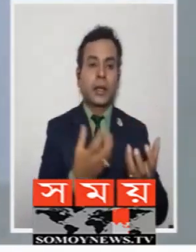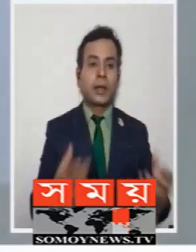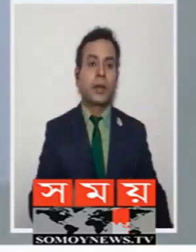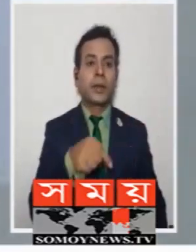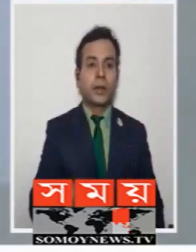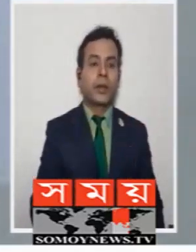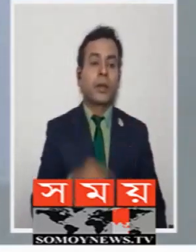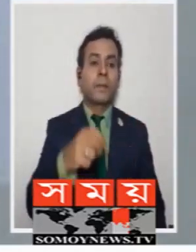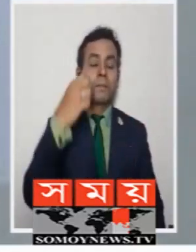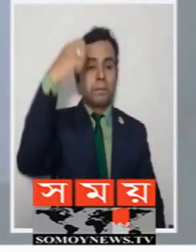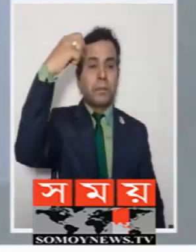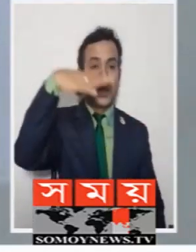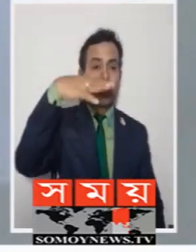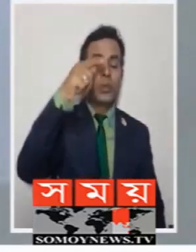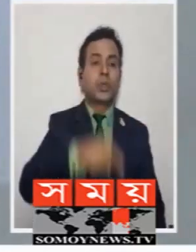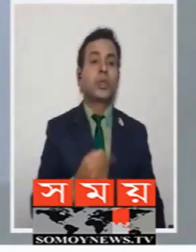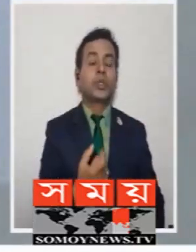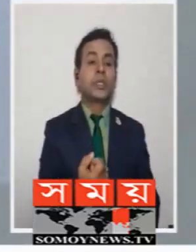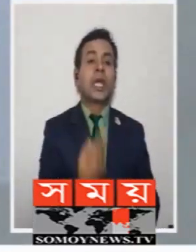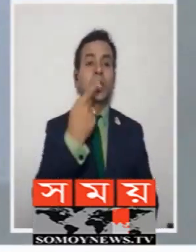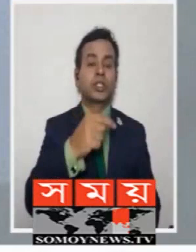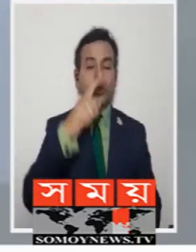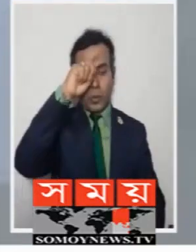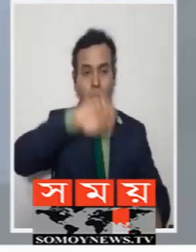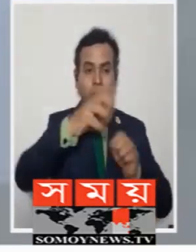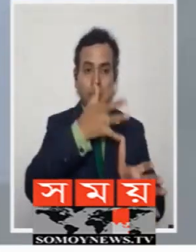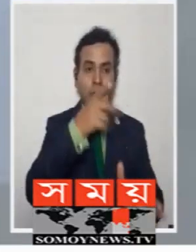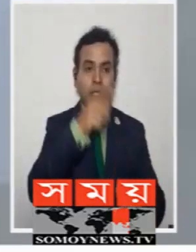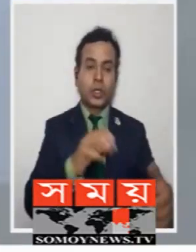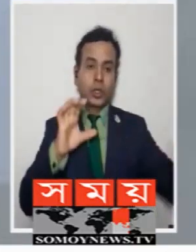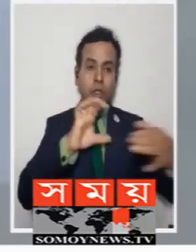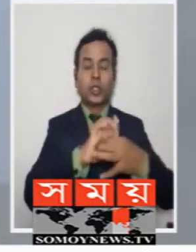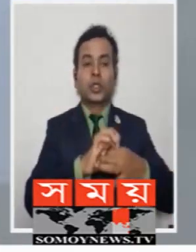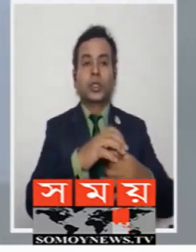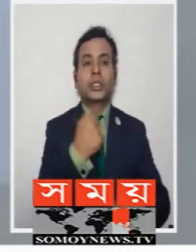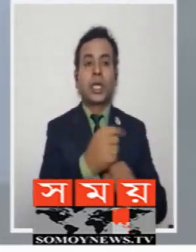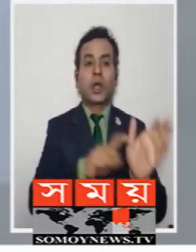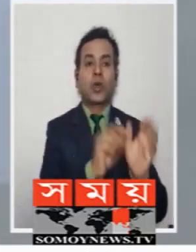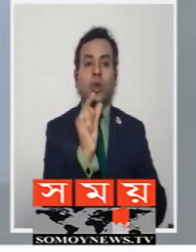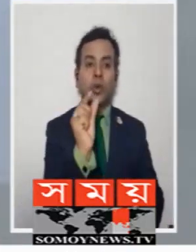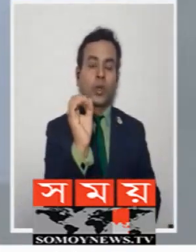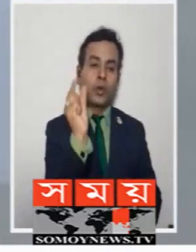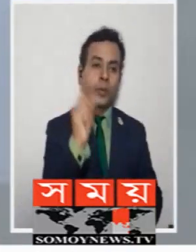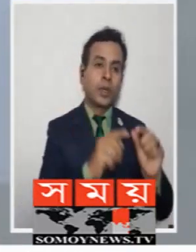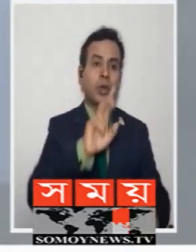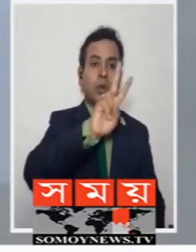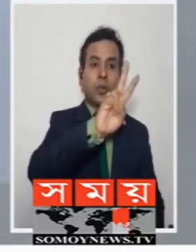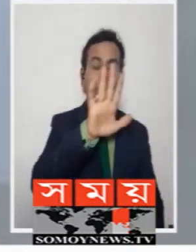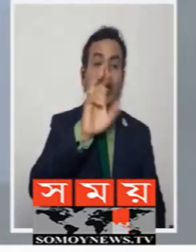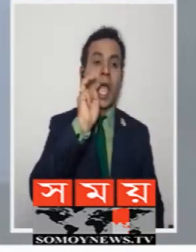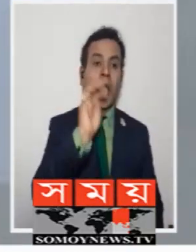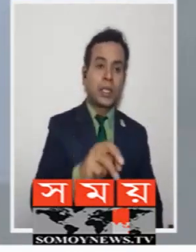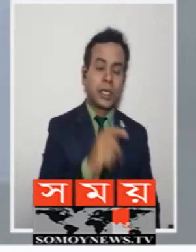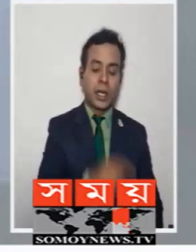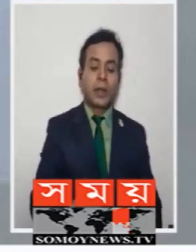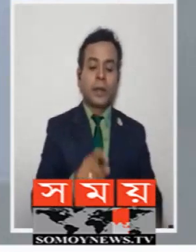যৌথভাবে কনফিডেন্স গ্রুপ আমাদের 25,000 পিসিআর আরটি পিসিআর এর কিট দিয়েছে, যা দিয়েও আমরা অনেকগুলো পরীক্ষা করতে পারবো। এখানে